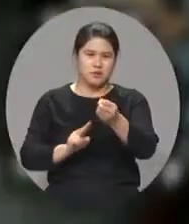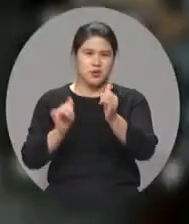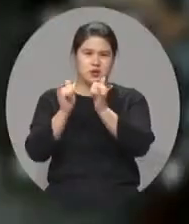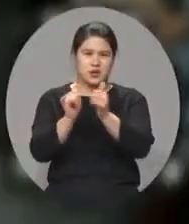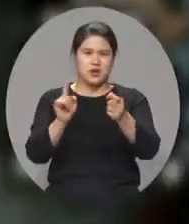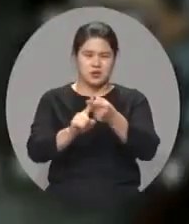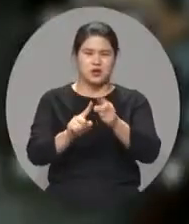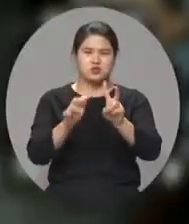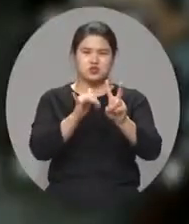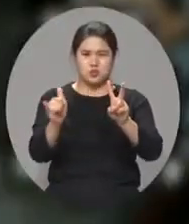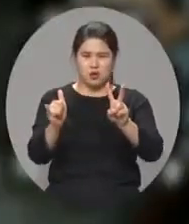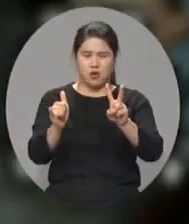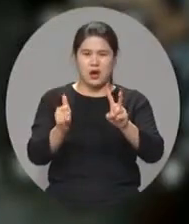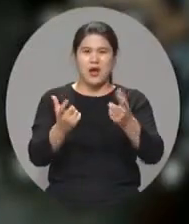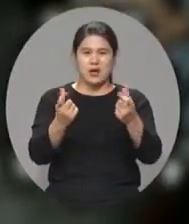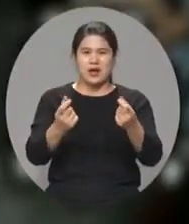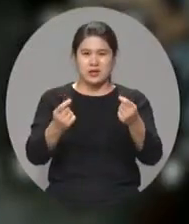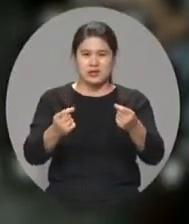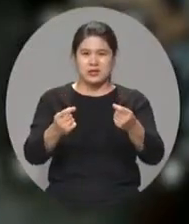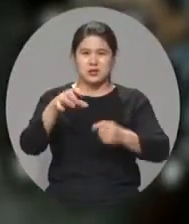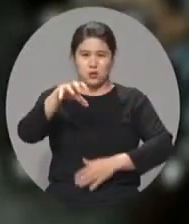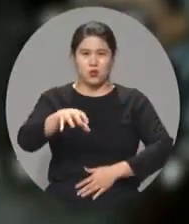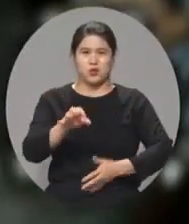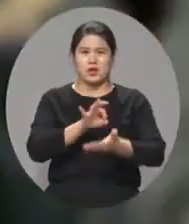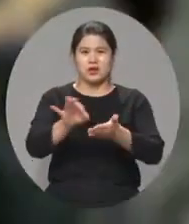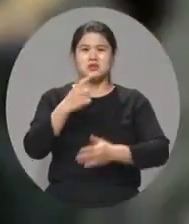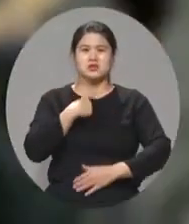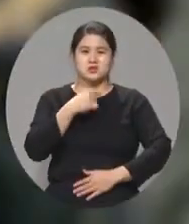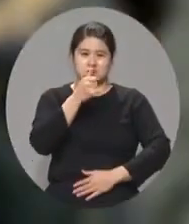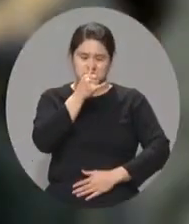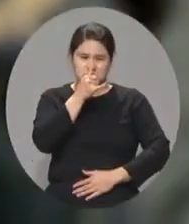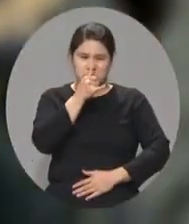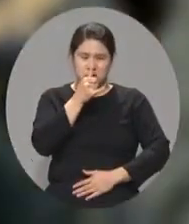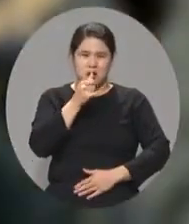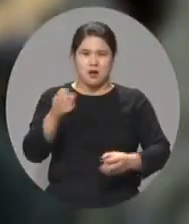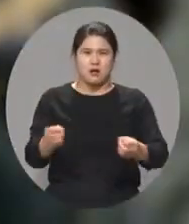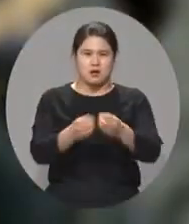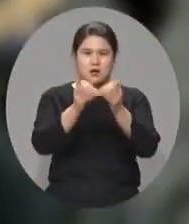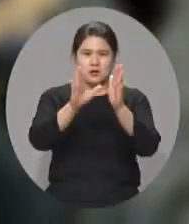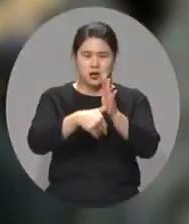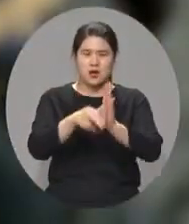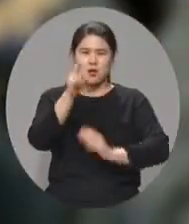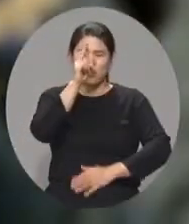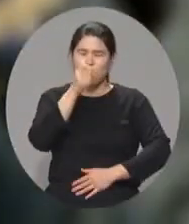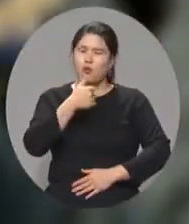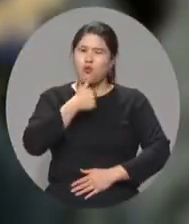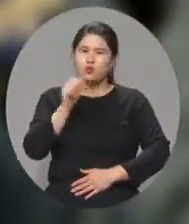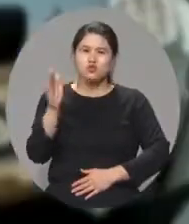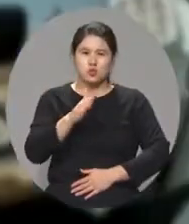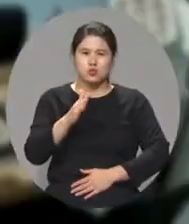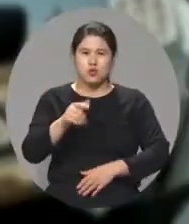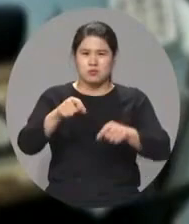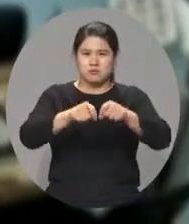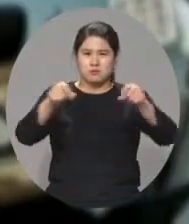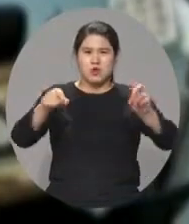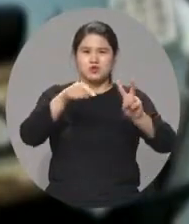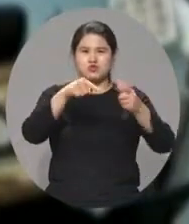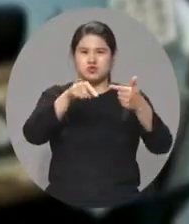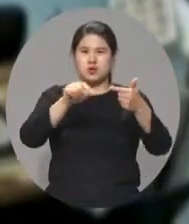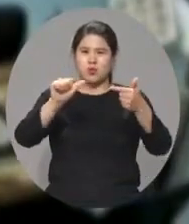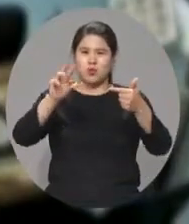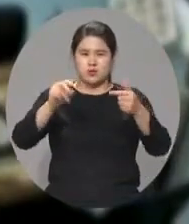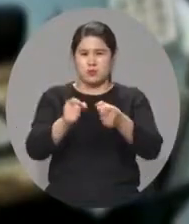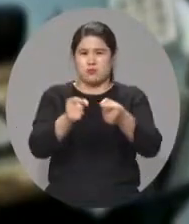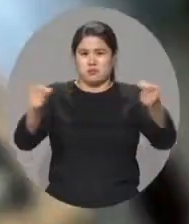확진 자 2명 과 같은 색 땅을 이용했는데 동선이 겹친 시간은 5분 남측 거리도 6m 이상 떨어져